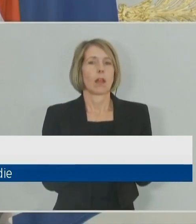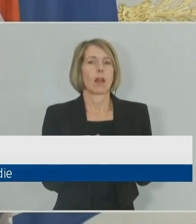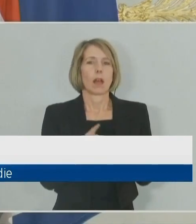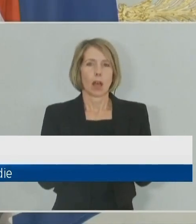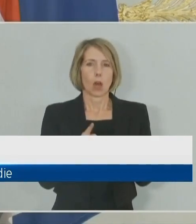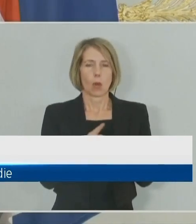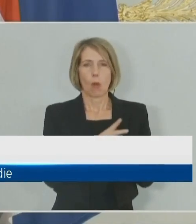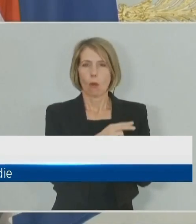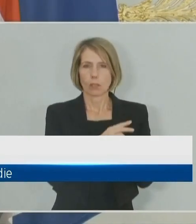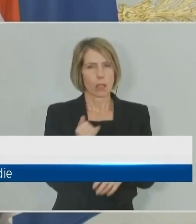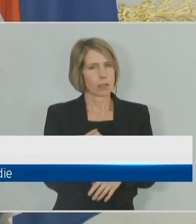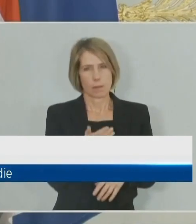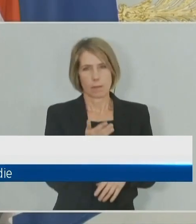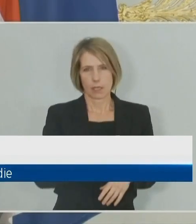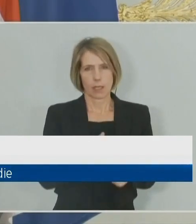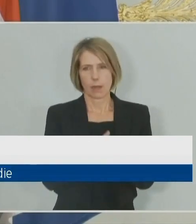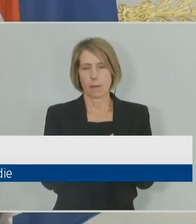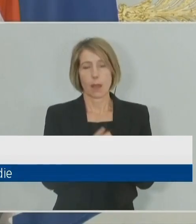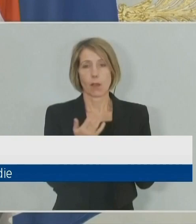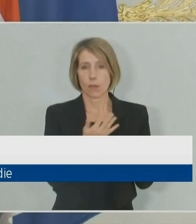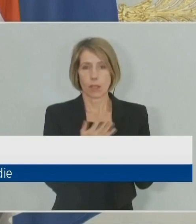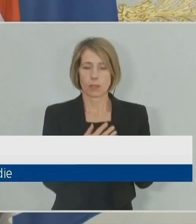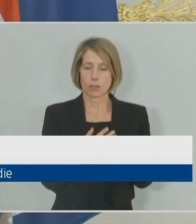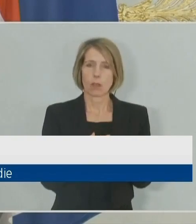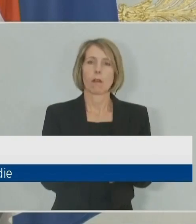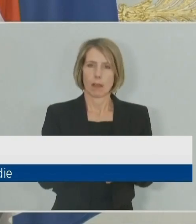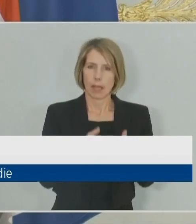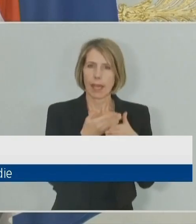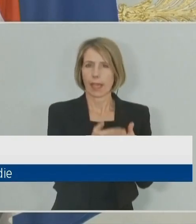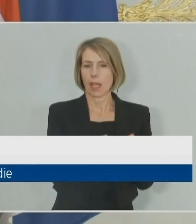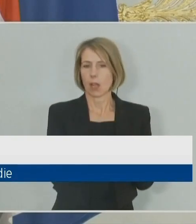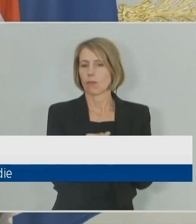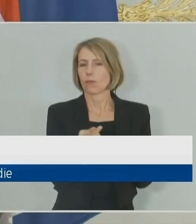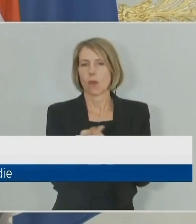si ndihmë në dialogun midis Kosovës dhe Serbisë,